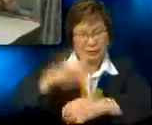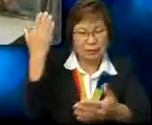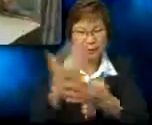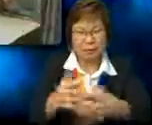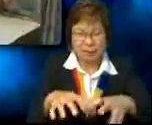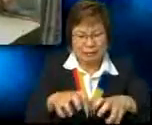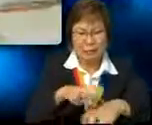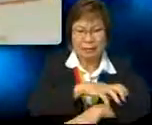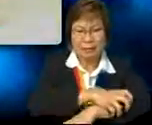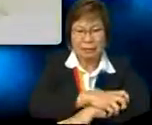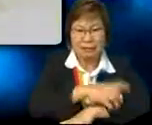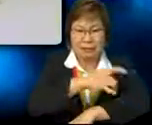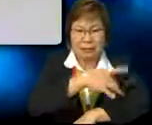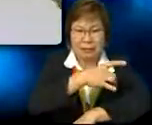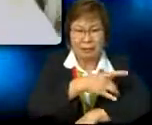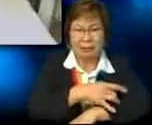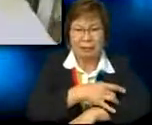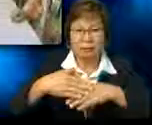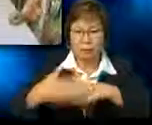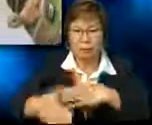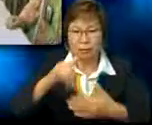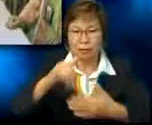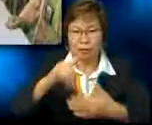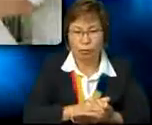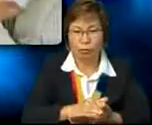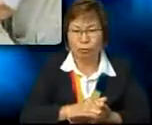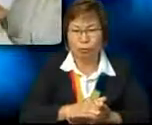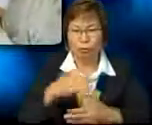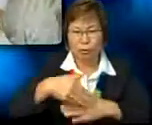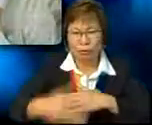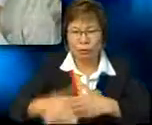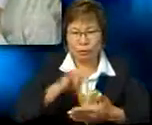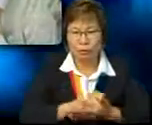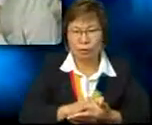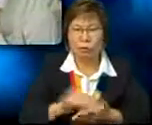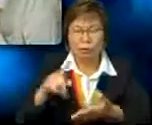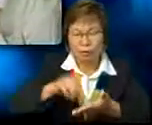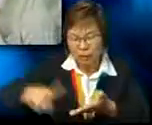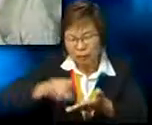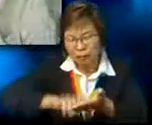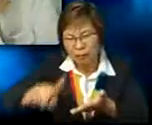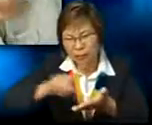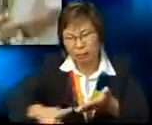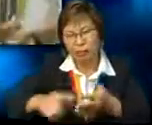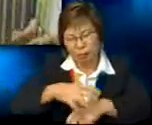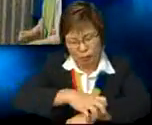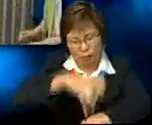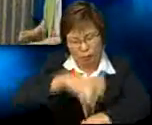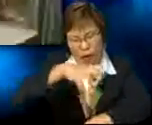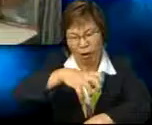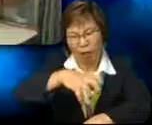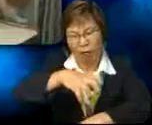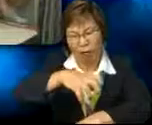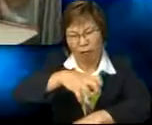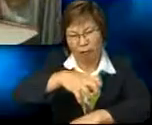ni. Jadi selepas tu kita kena periksa sama ada bengkak ke jari